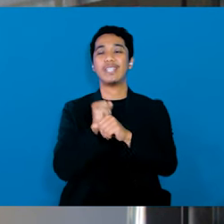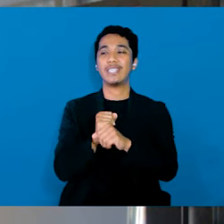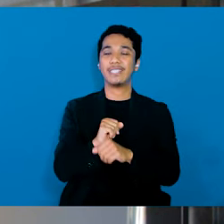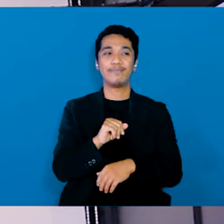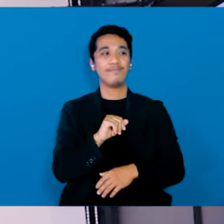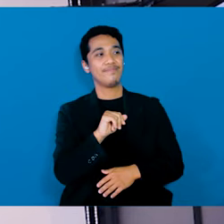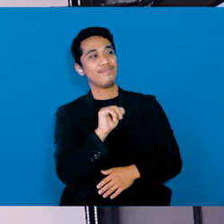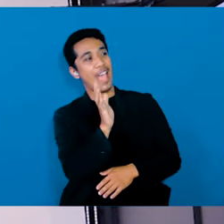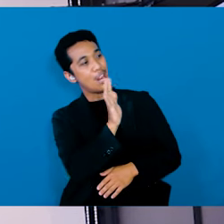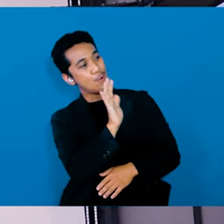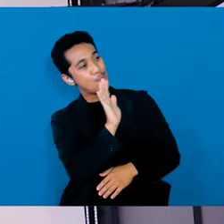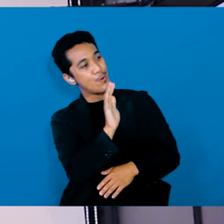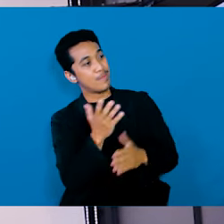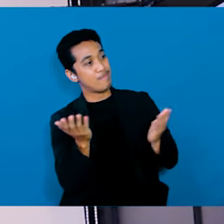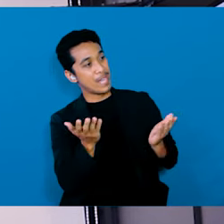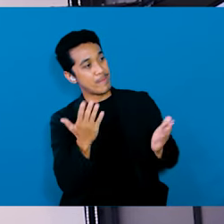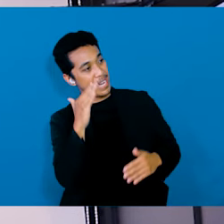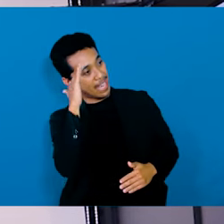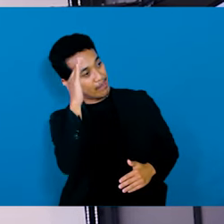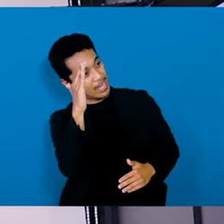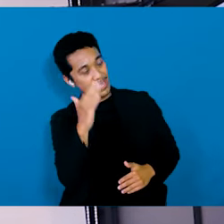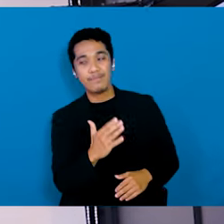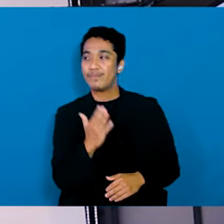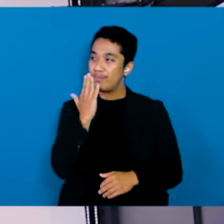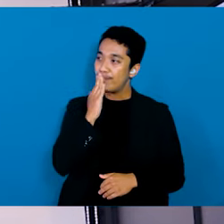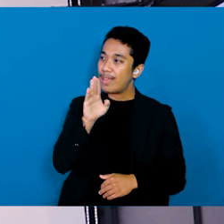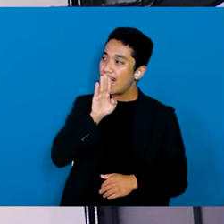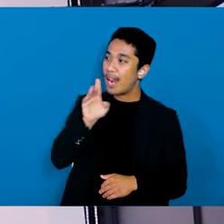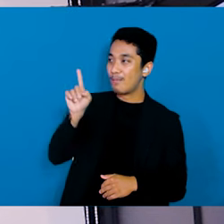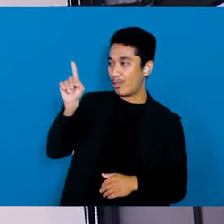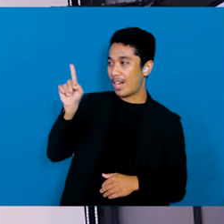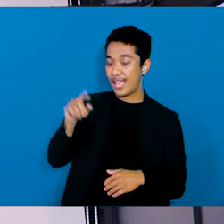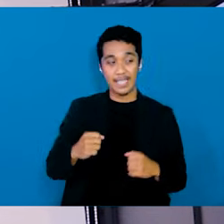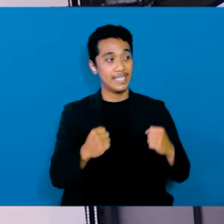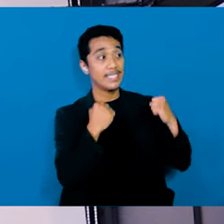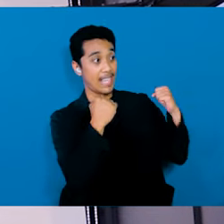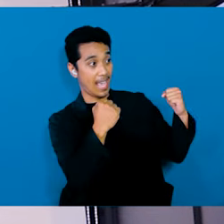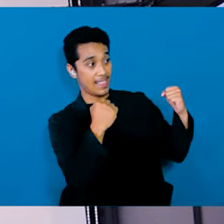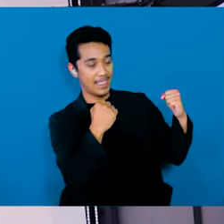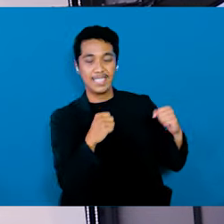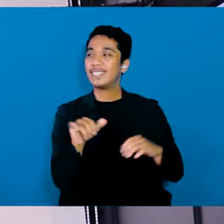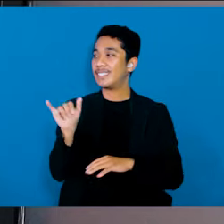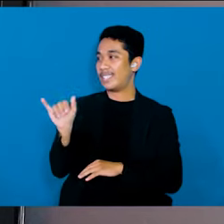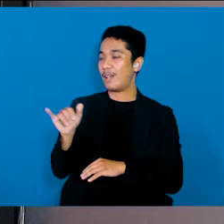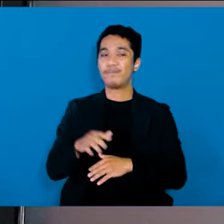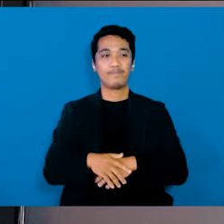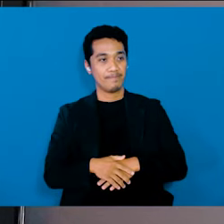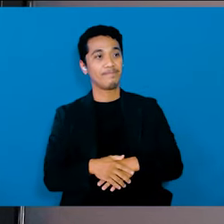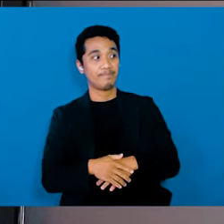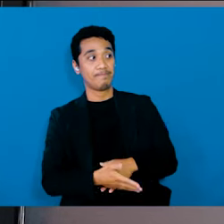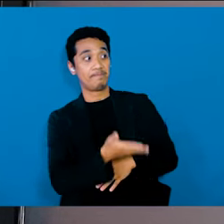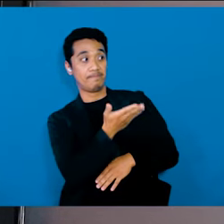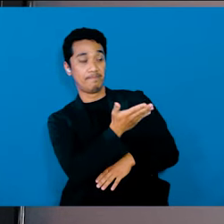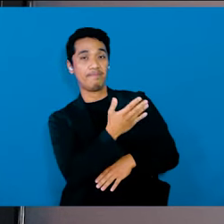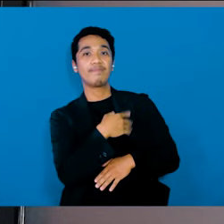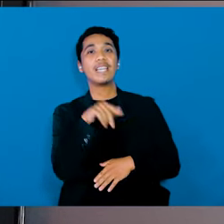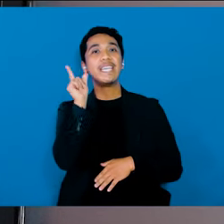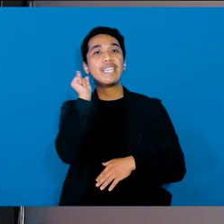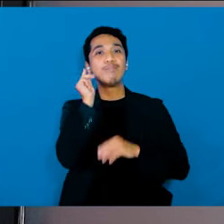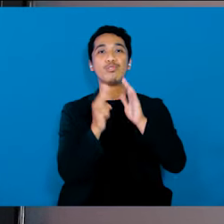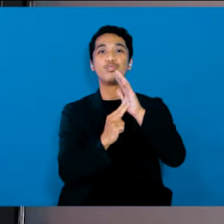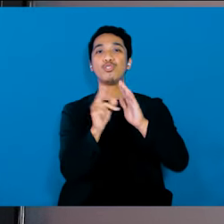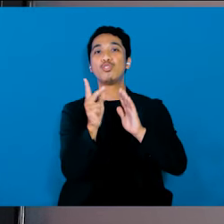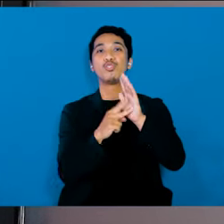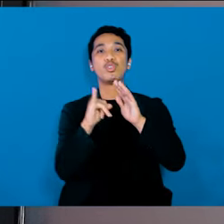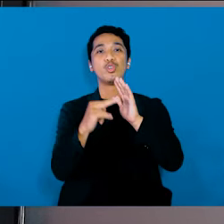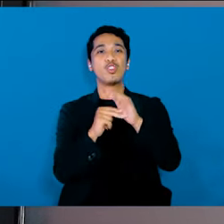Ibu. Halo juga. Gimana Ibu kabarnya? Alhamdulillah. Sehat-sehat Ibu ya. Dan Bu Nuning ini saya